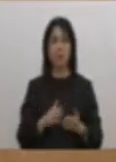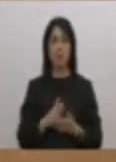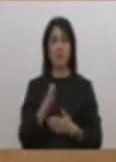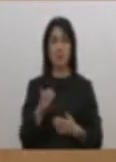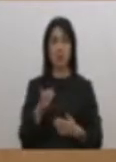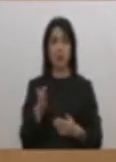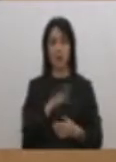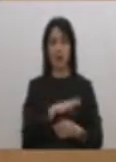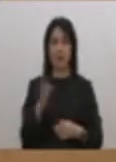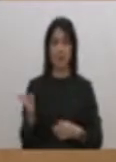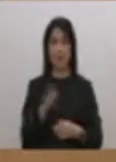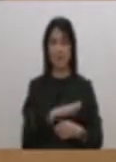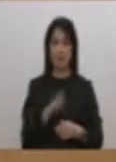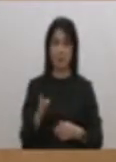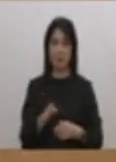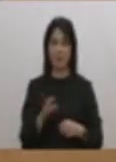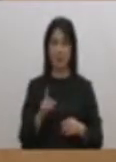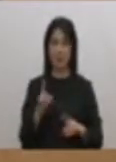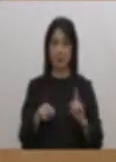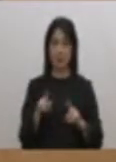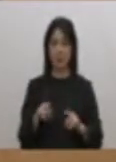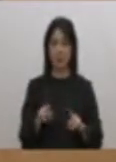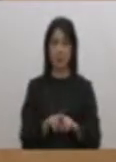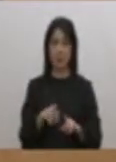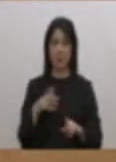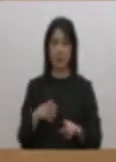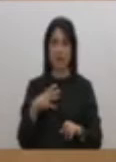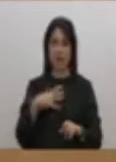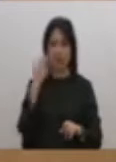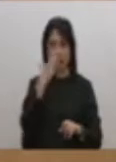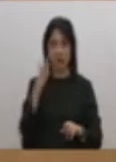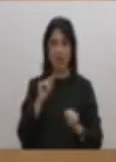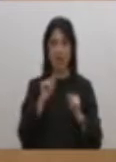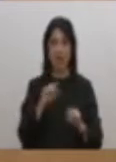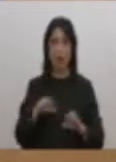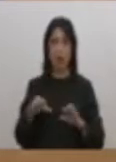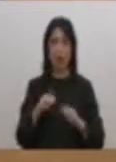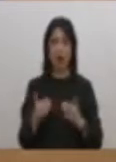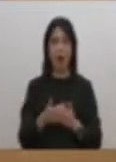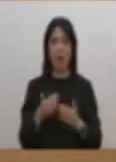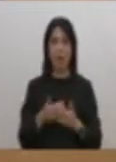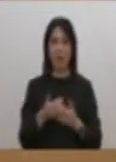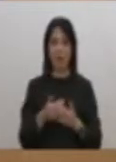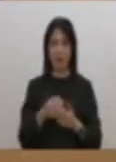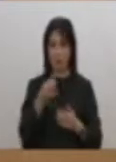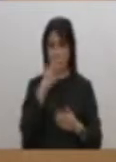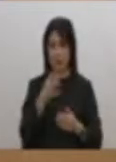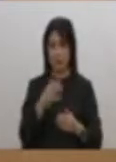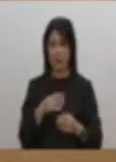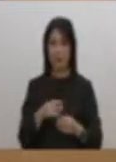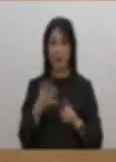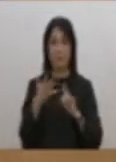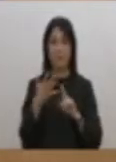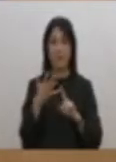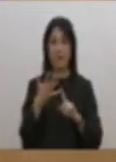ორივე მხარისთვის. Zogodat ისეთი აქვს ქართველ ხალხს რაღაცა ანტიკორუფციული ამბები მოწონს. Მეხუთე